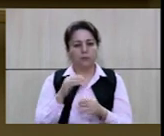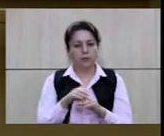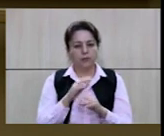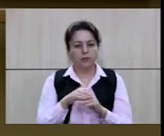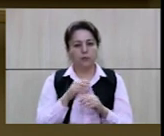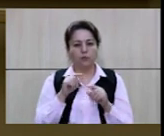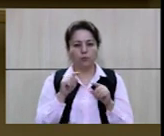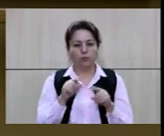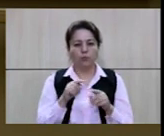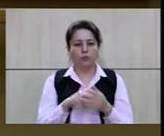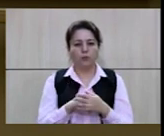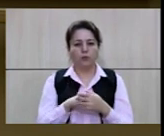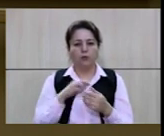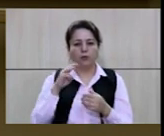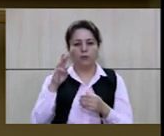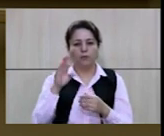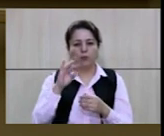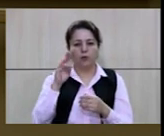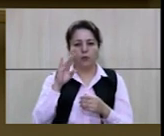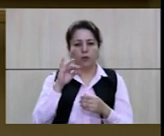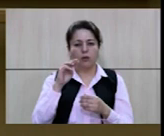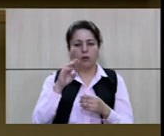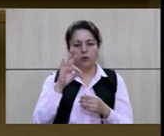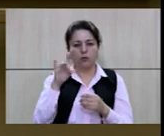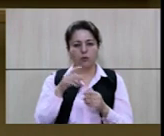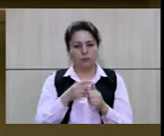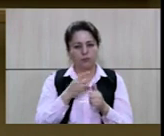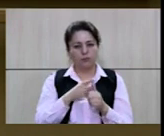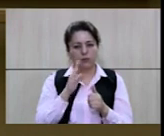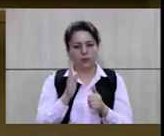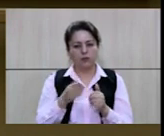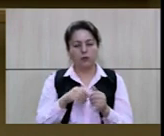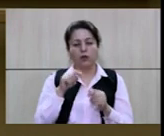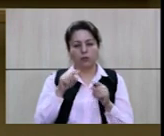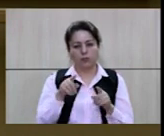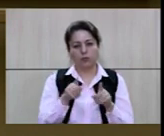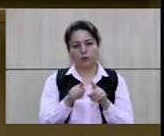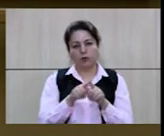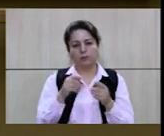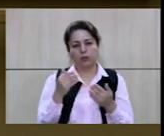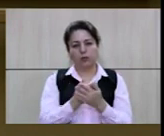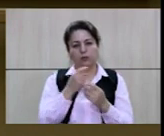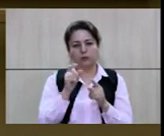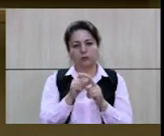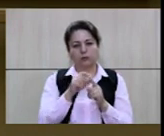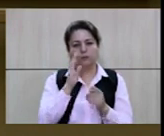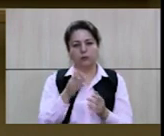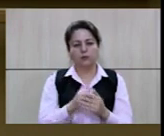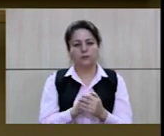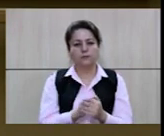Barakalla, u monitor deb nomlanadi. Demak, monitor sözü ham yangi söz hisoblanadi.